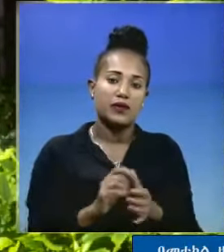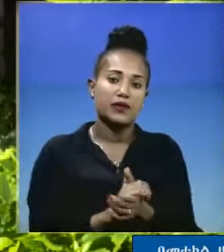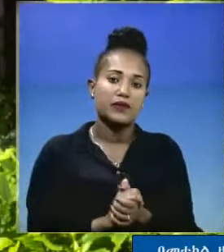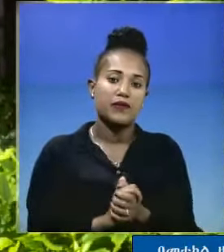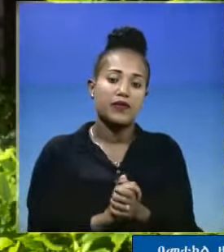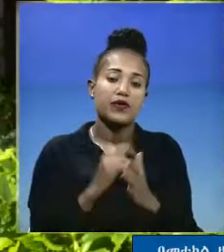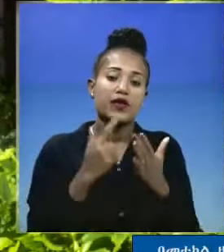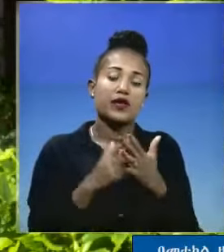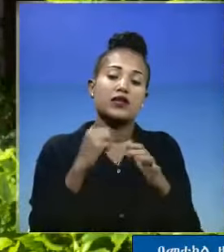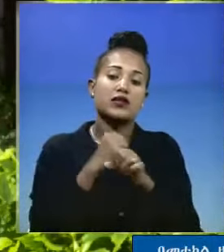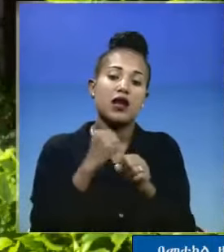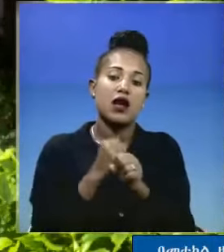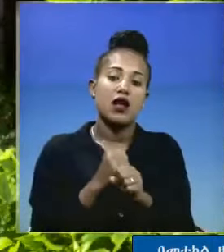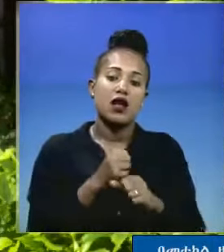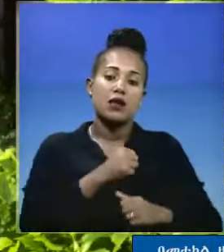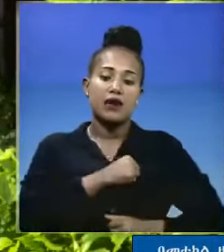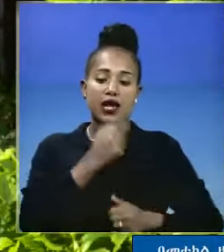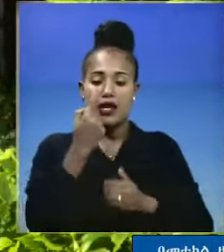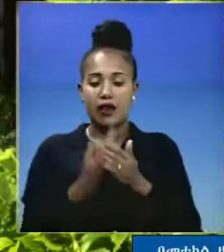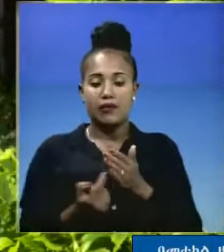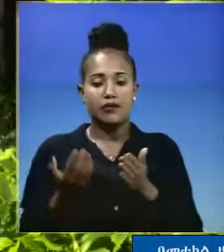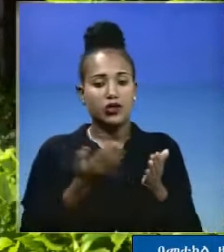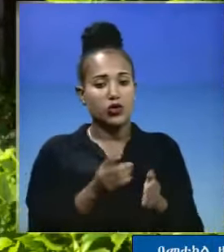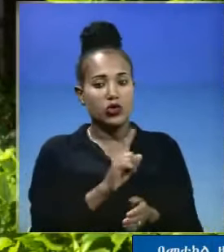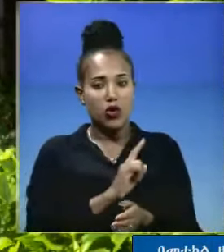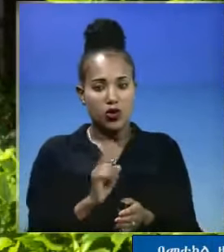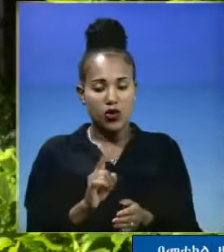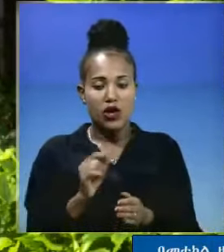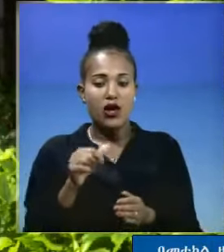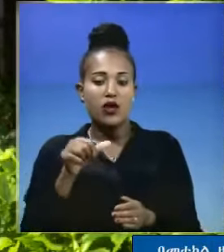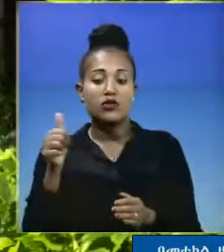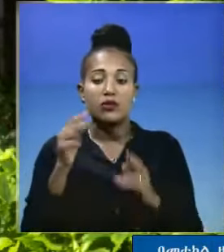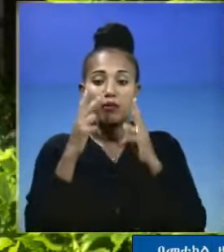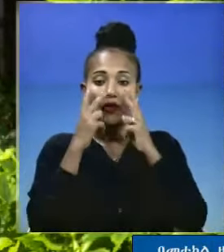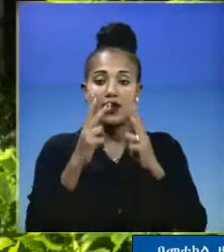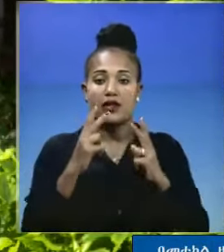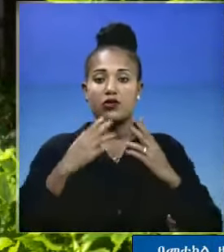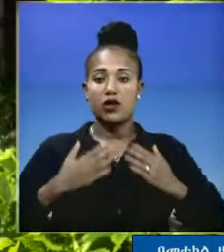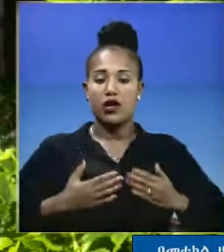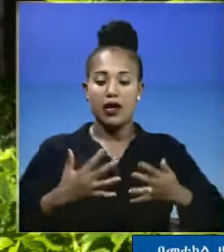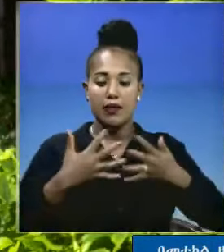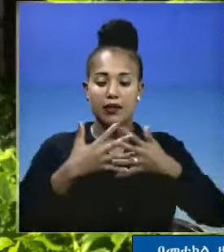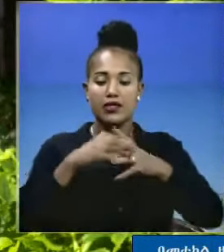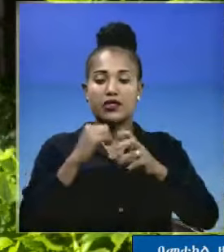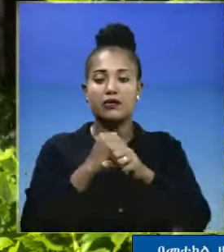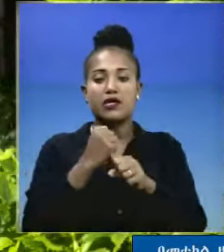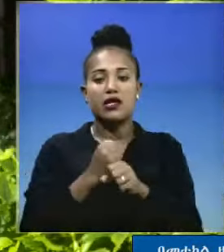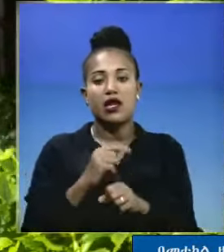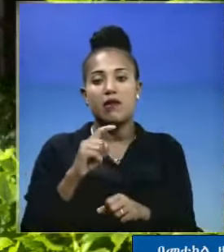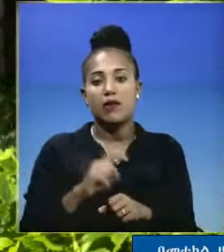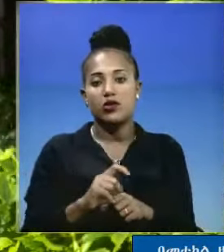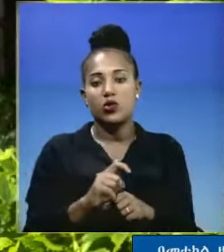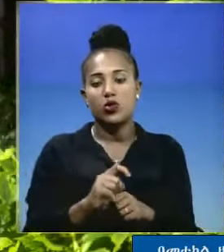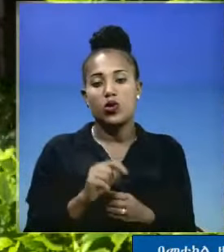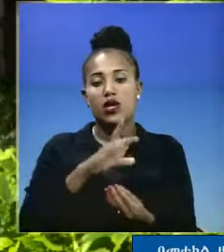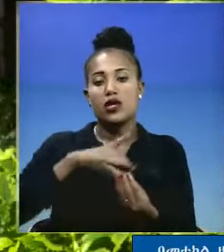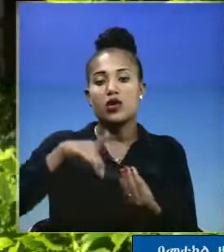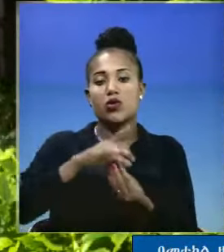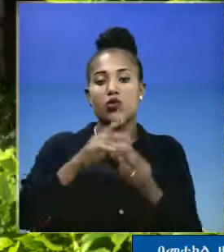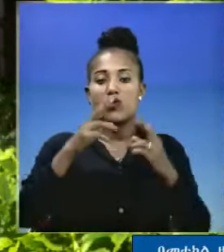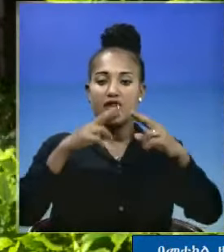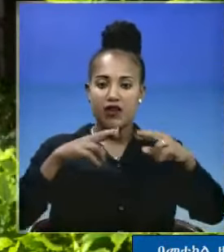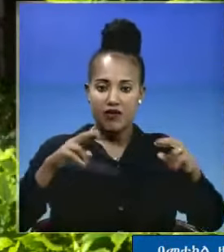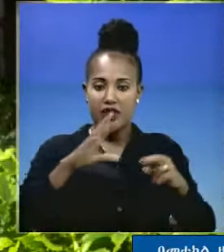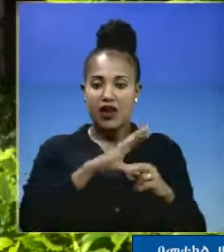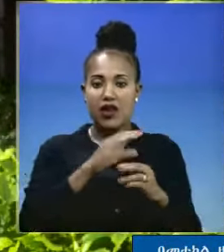መቻል አለበት። ይሄ ስራ ለመከላከያ ብቻ የሚተው ሳይሆን ሌሎች የሚመለከታቸው አካላት በቅንጅት መስራት አለባቸው።